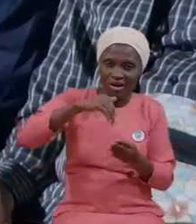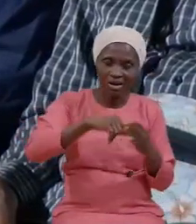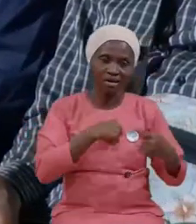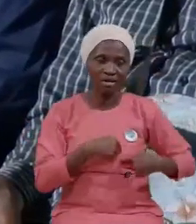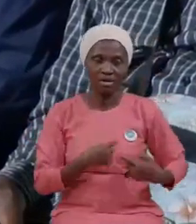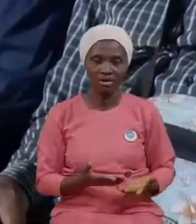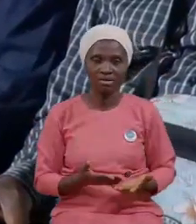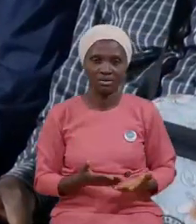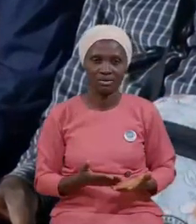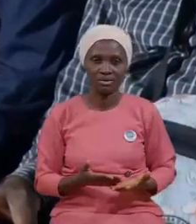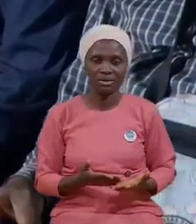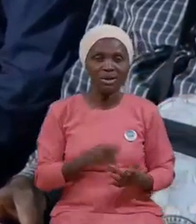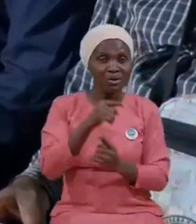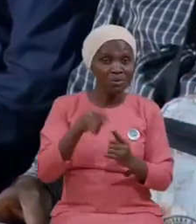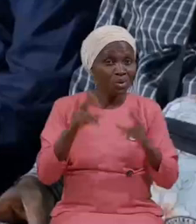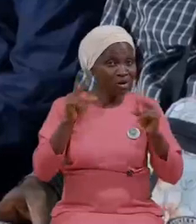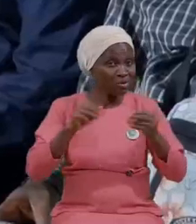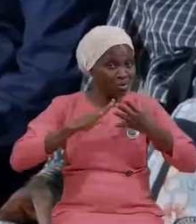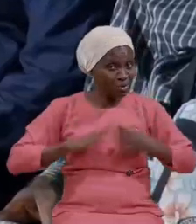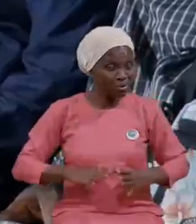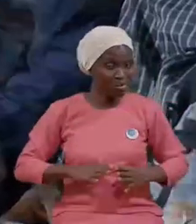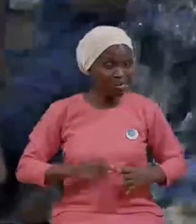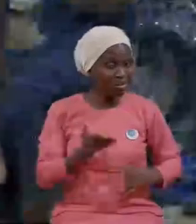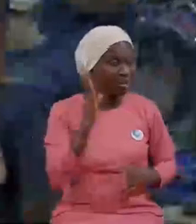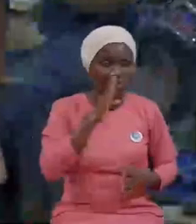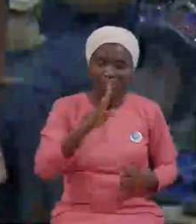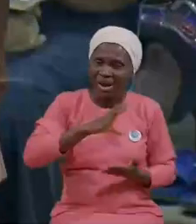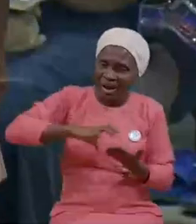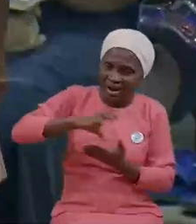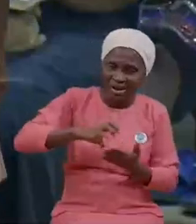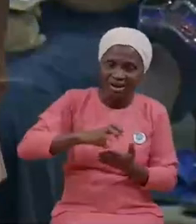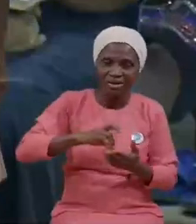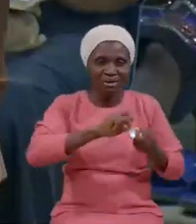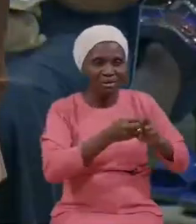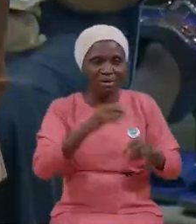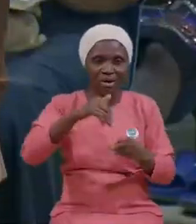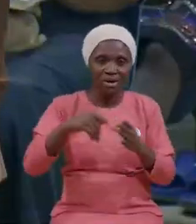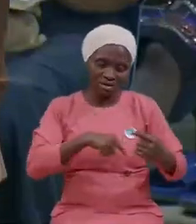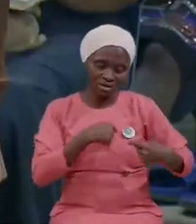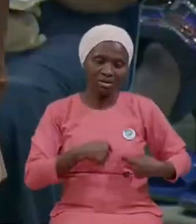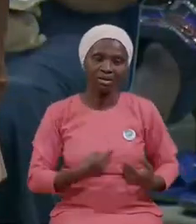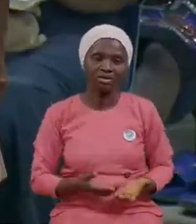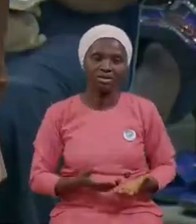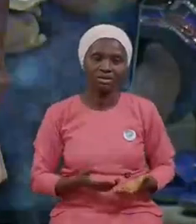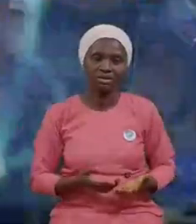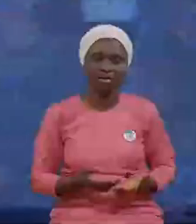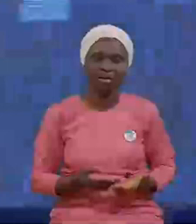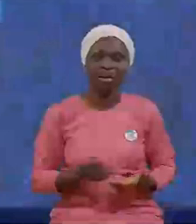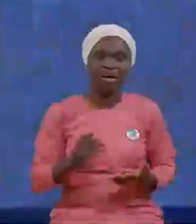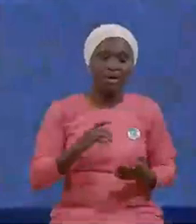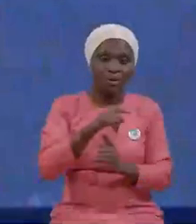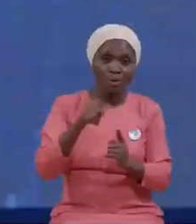Quand il n'y a pas de paix, il y a les troubles dans le cœur. Quand il n'y a pas de paix, il n'y a pas de